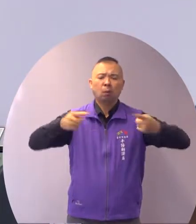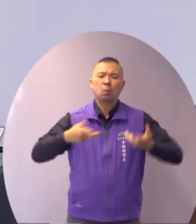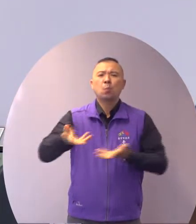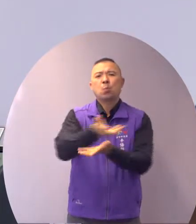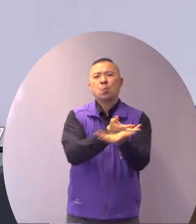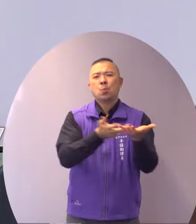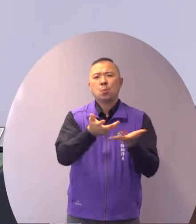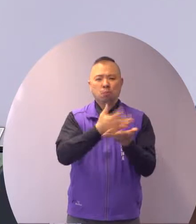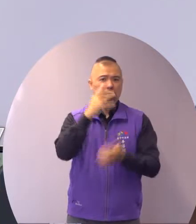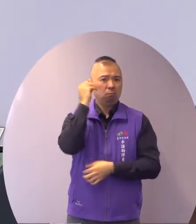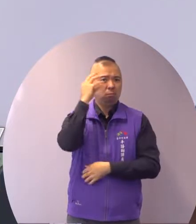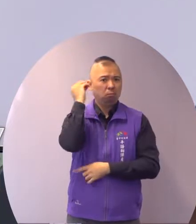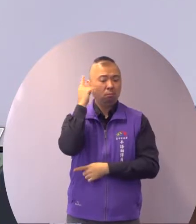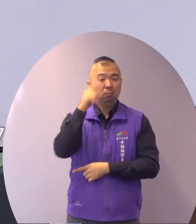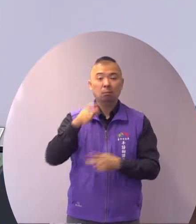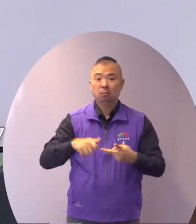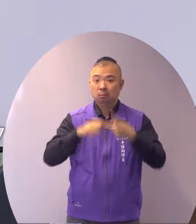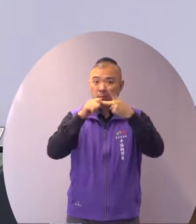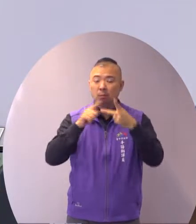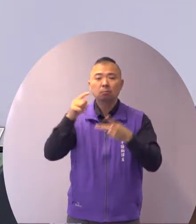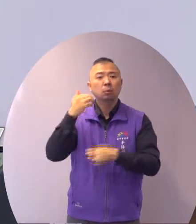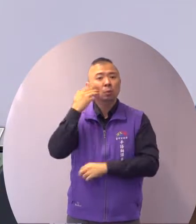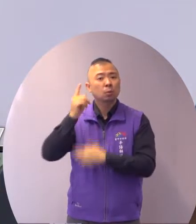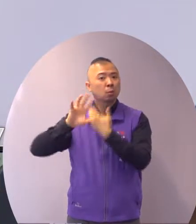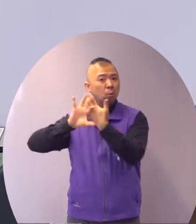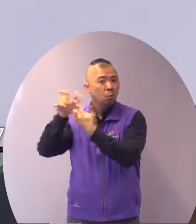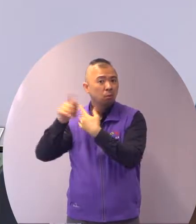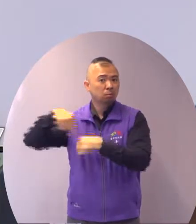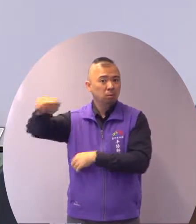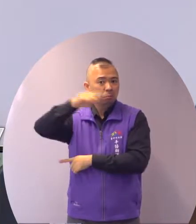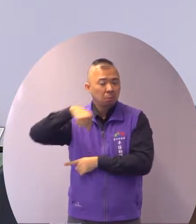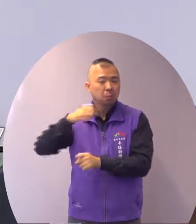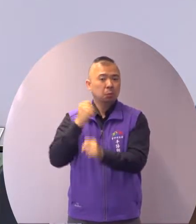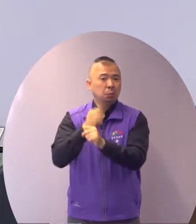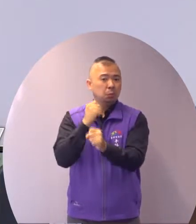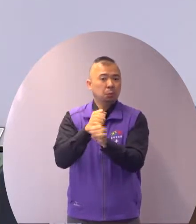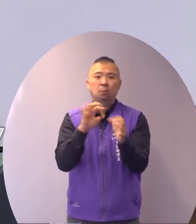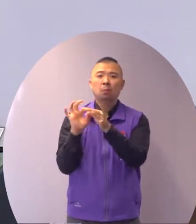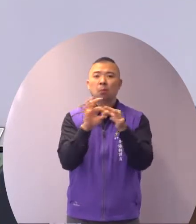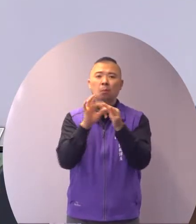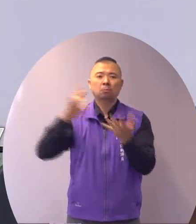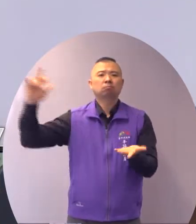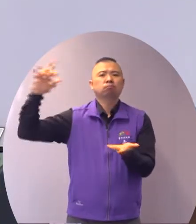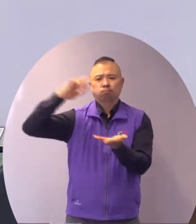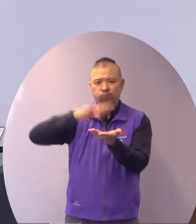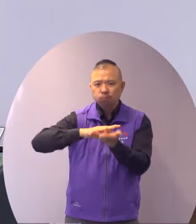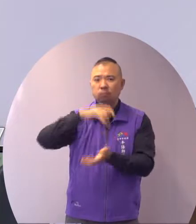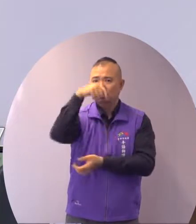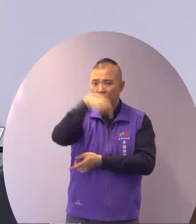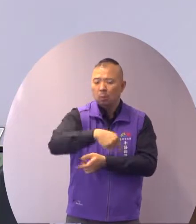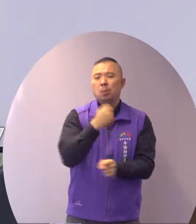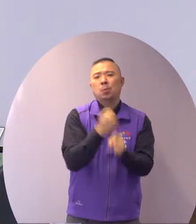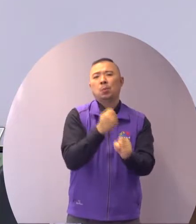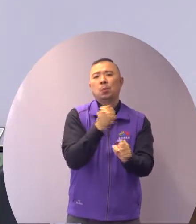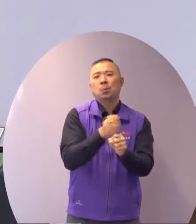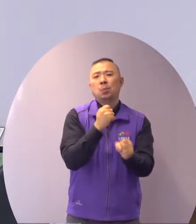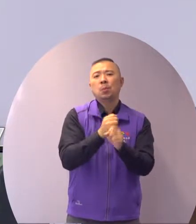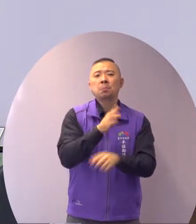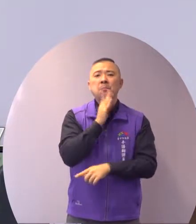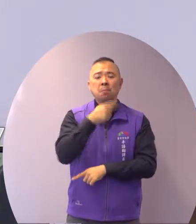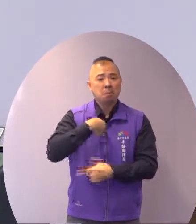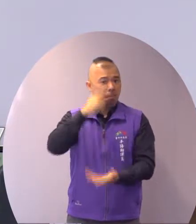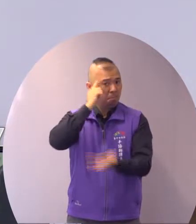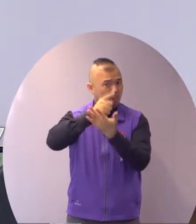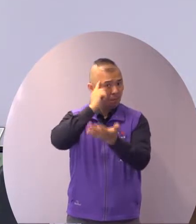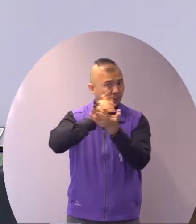市，或者是有一些外国人他有重要的公务会进入台中市，平常每天的数